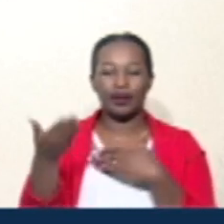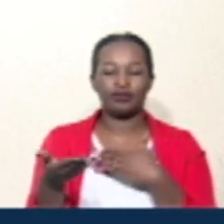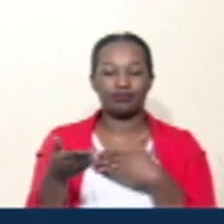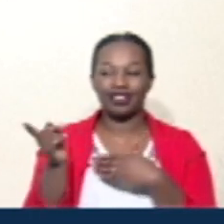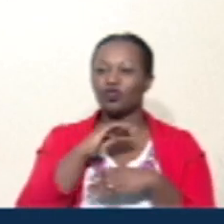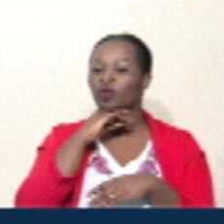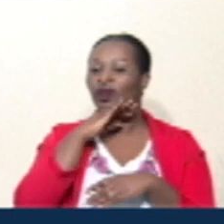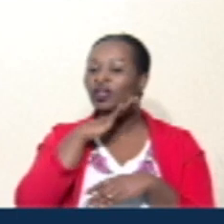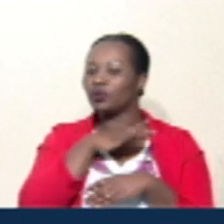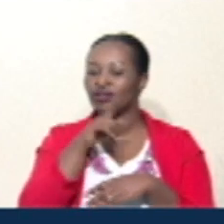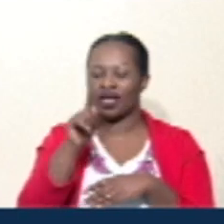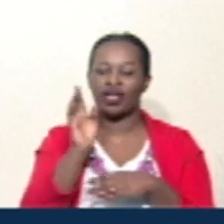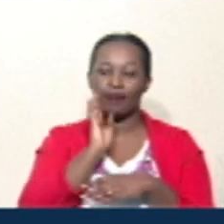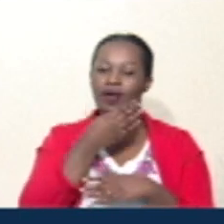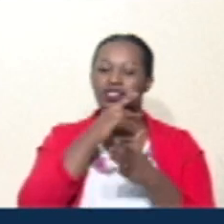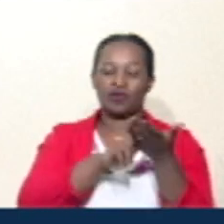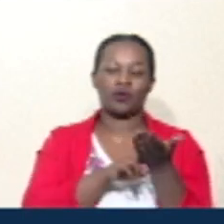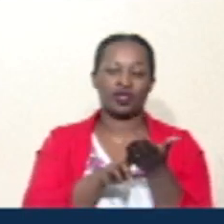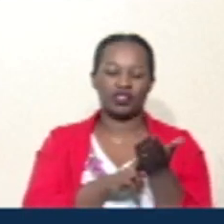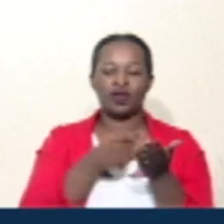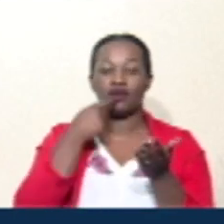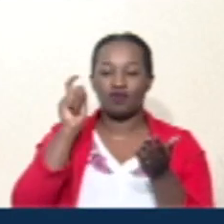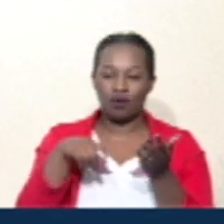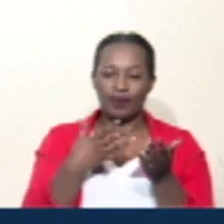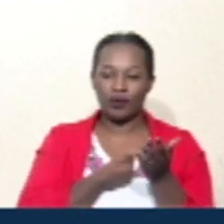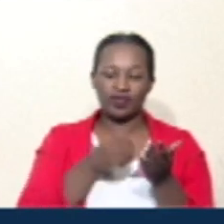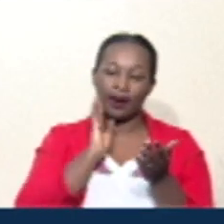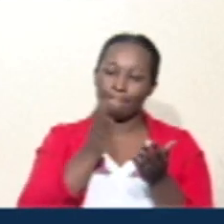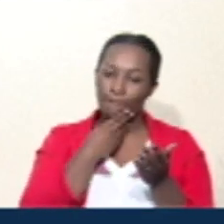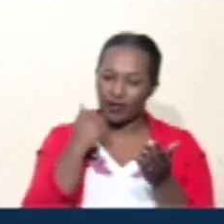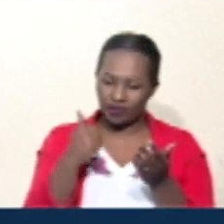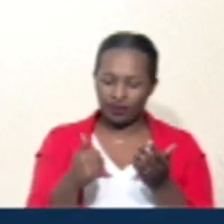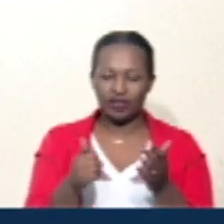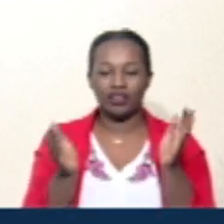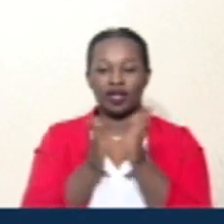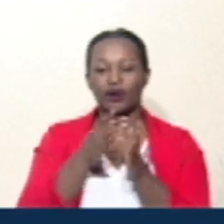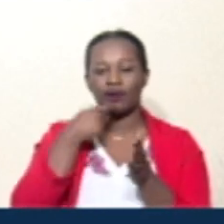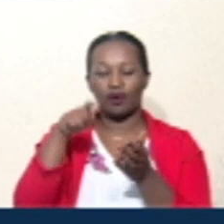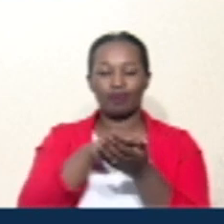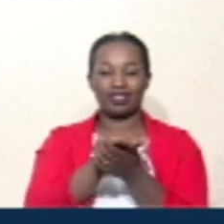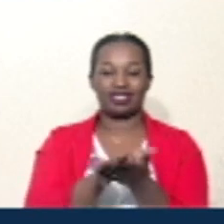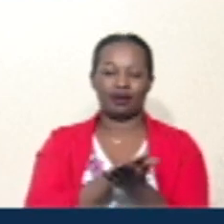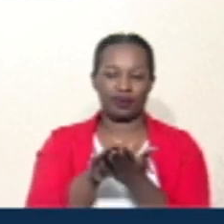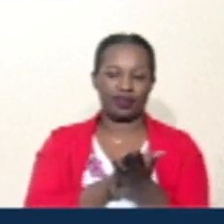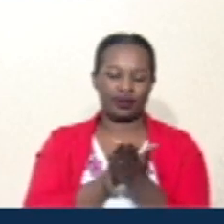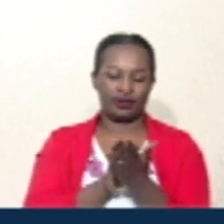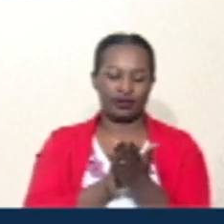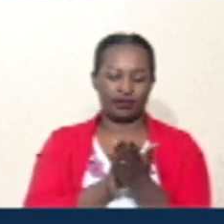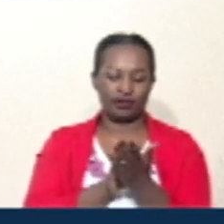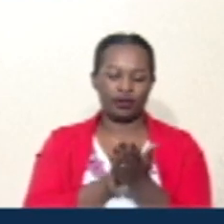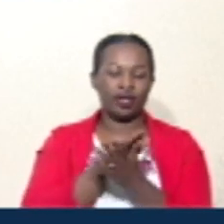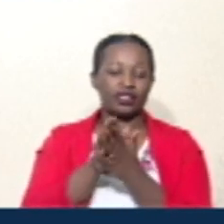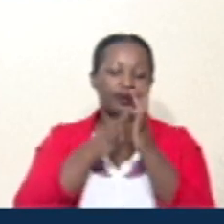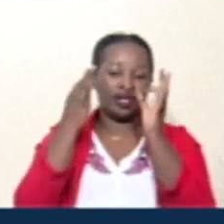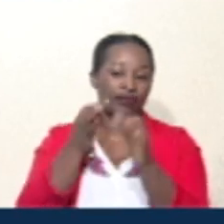utaza kwanduzwa nabwo nayo amazi ugiye gukoresha. Ugomba kuba ufite amazi meza, tugomba no kuba dufite isabune. Tuba tugarutse mu buryo isabune